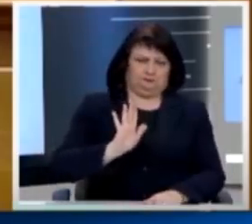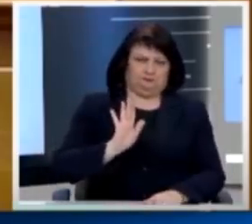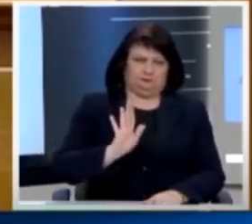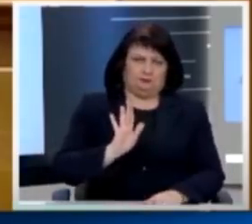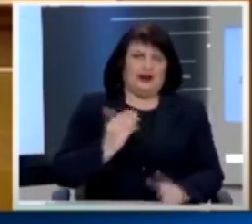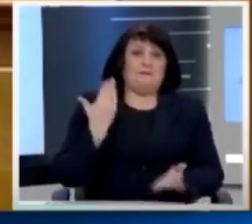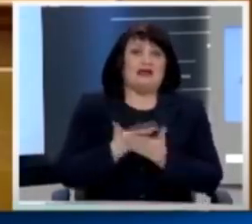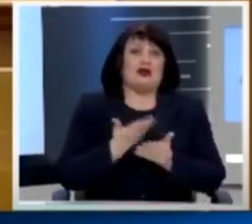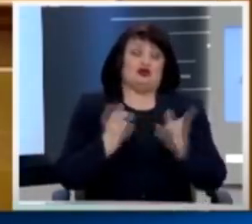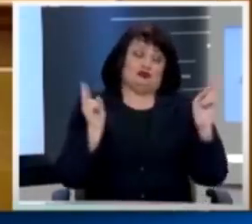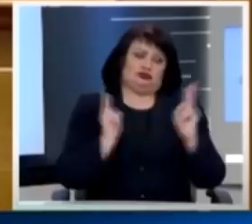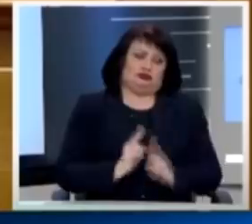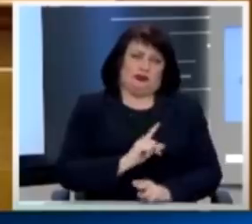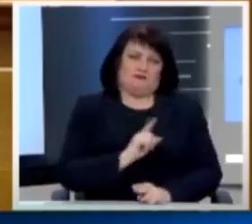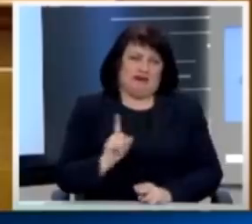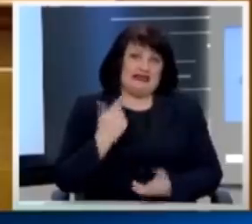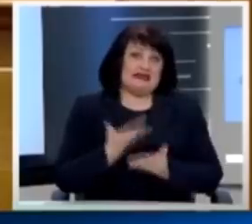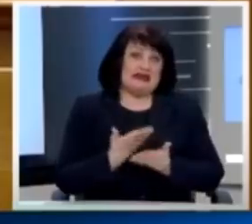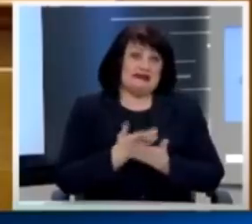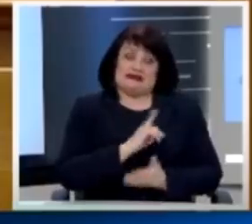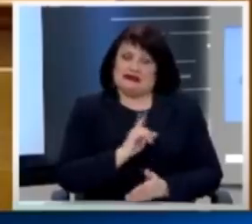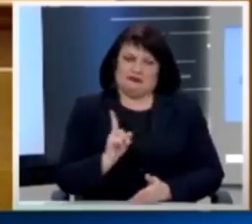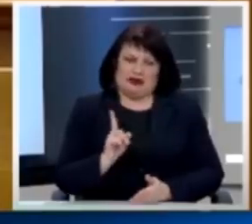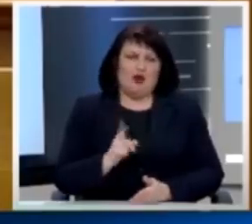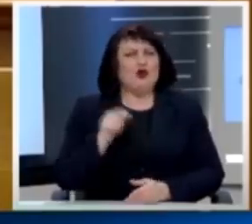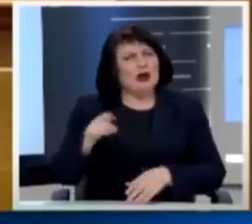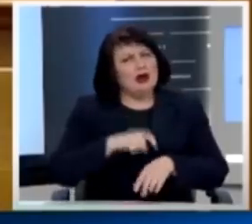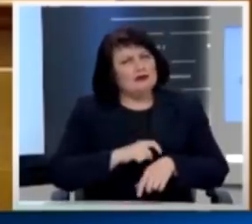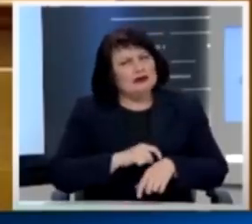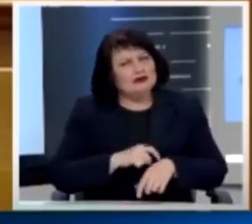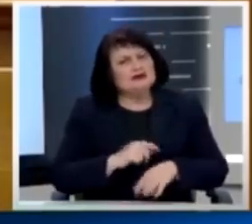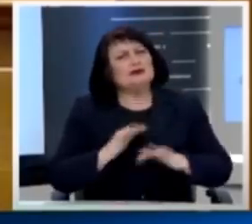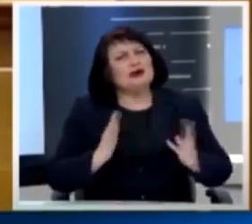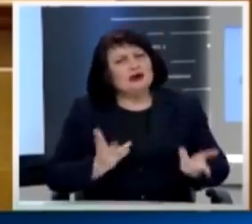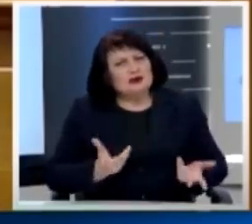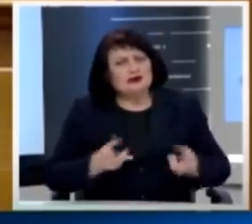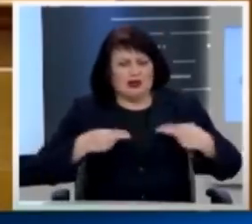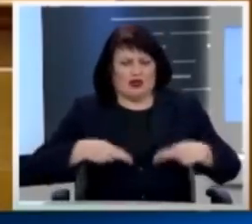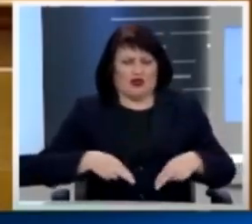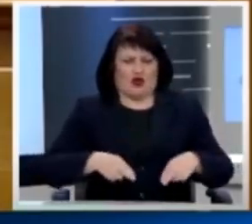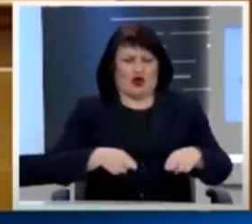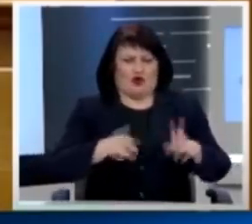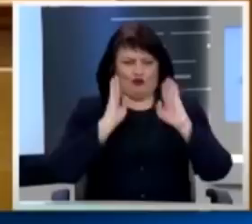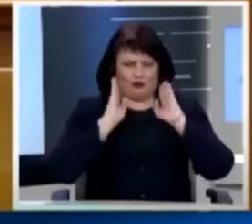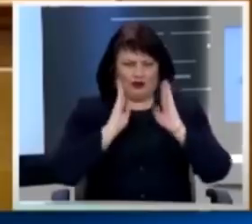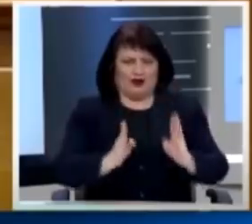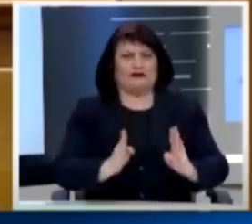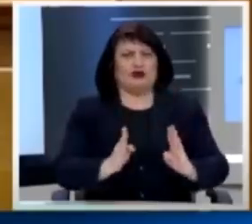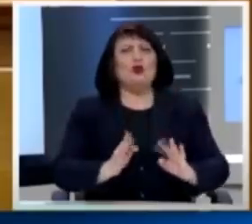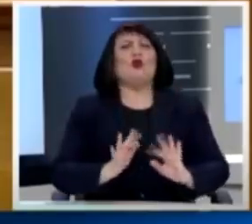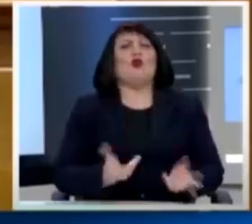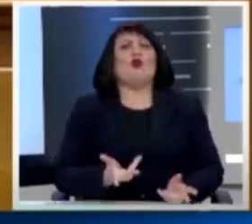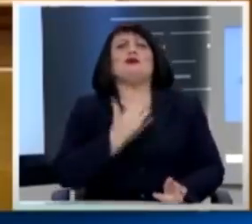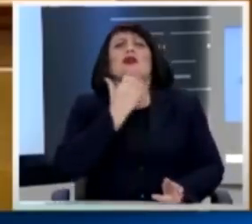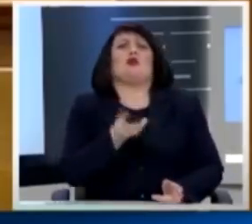μείωση των απαιτήσεων, την αντίληψη ότι βρισκόμαστε δήθεν σε ένα μονόδρομο και ότι δήθεν δεν μπορεί να